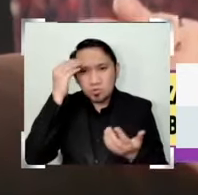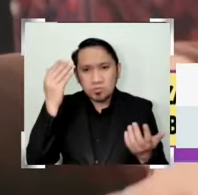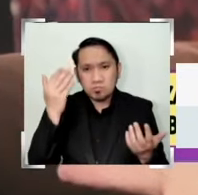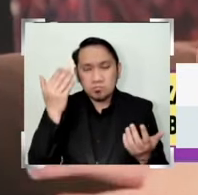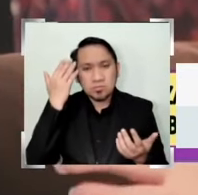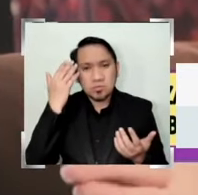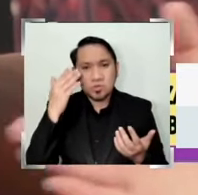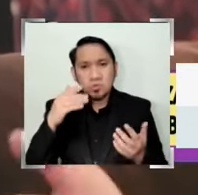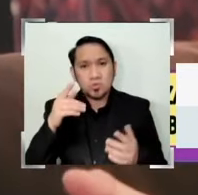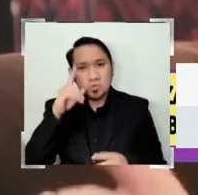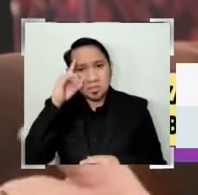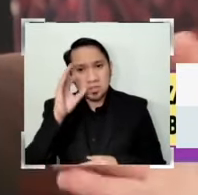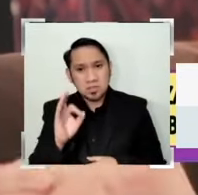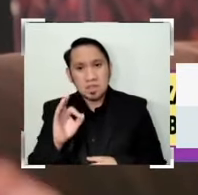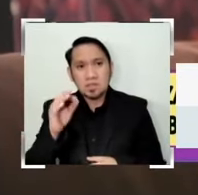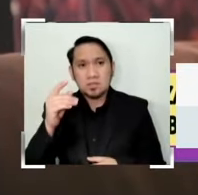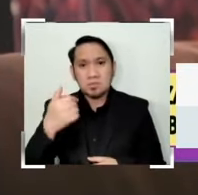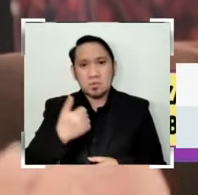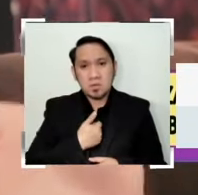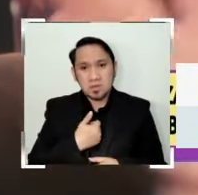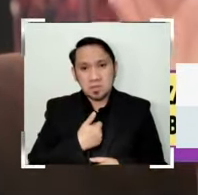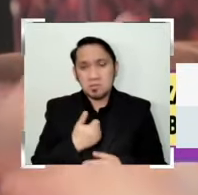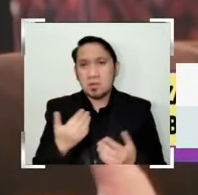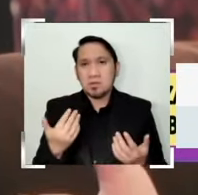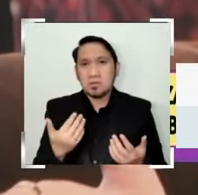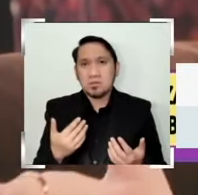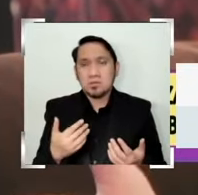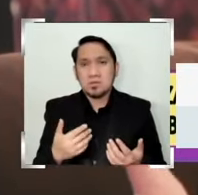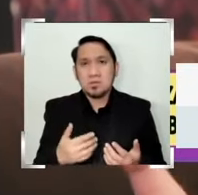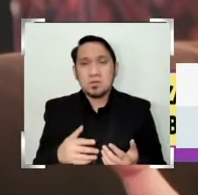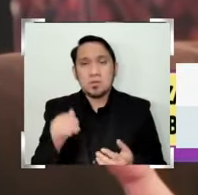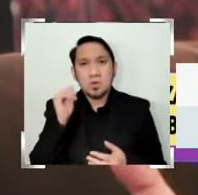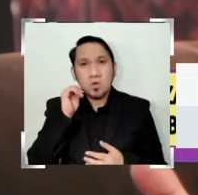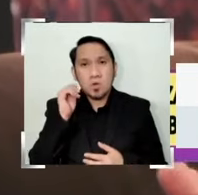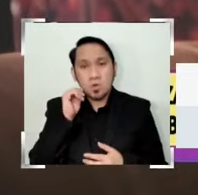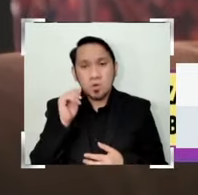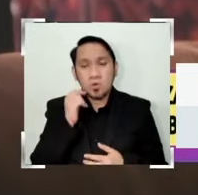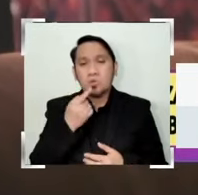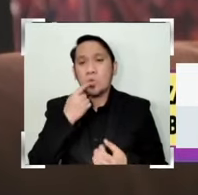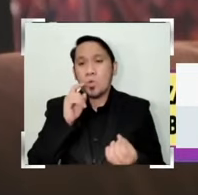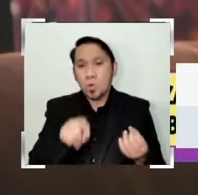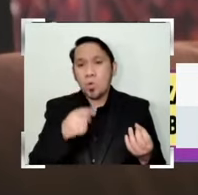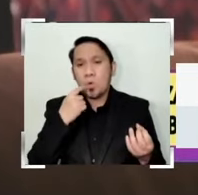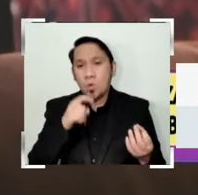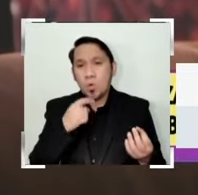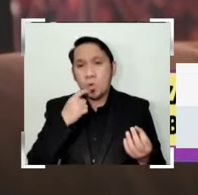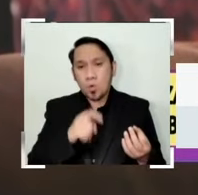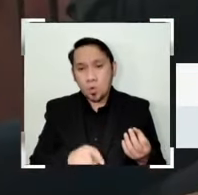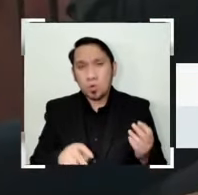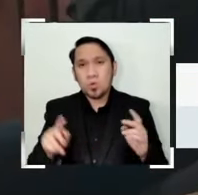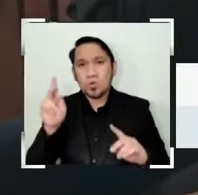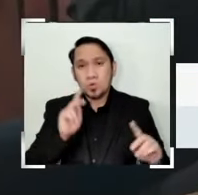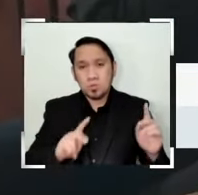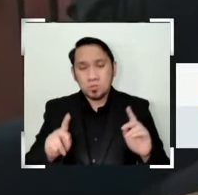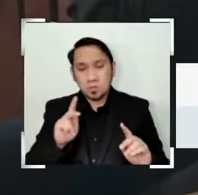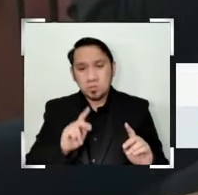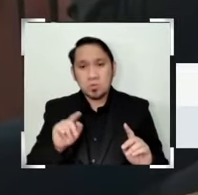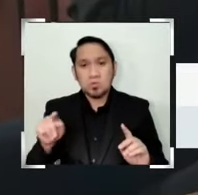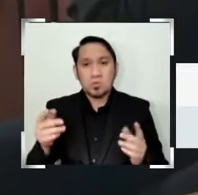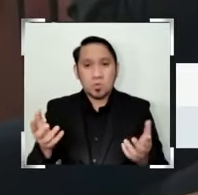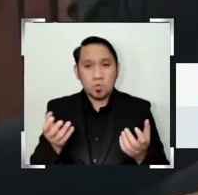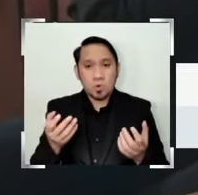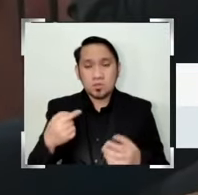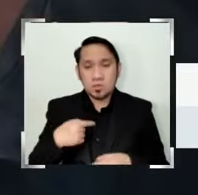and really, you know, deciding on what I want. It was always dictated by would people think this is what's right for me? Dagdag ni